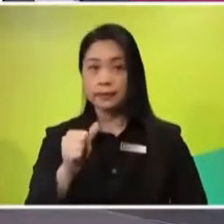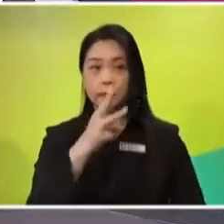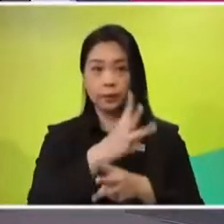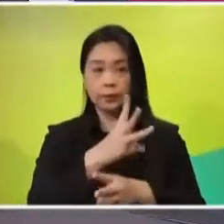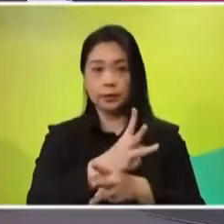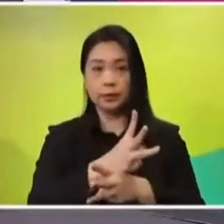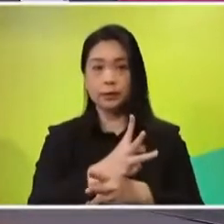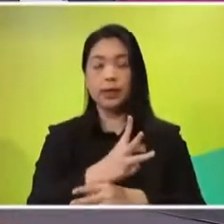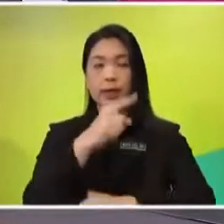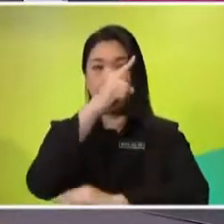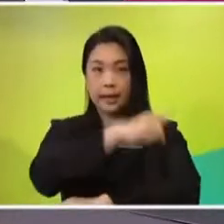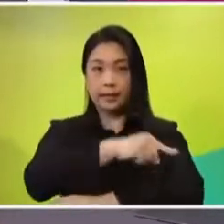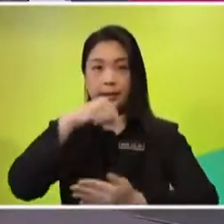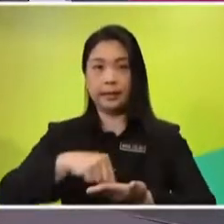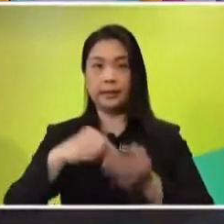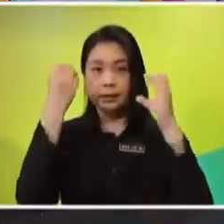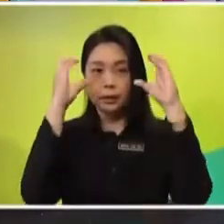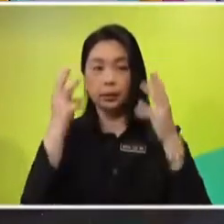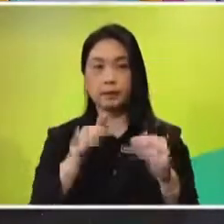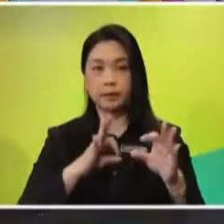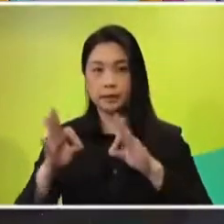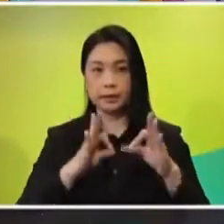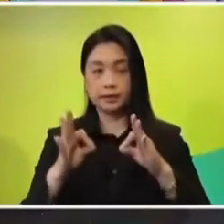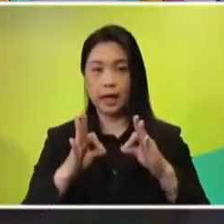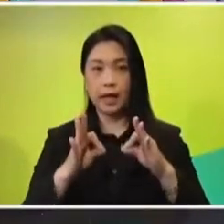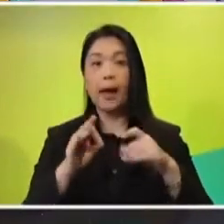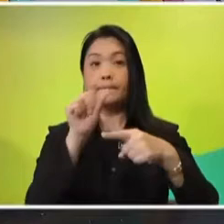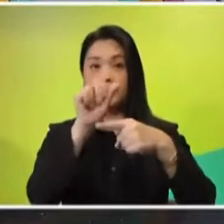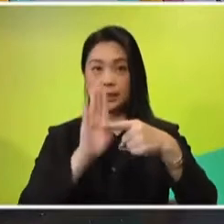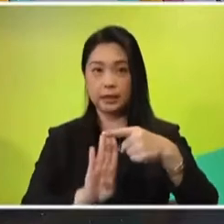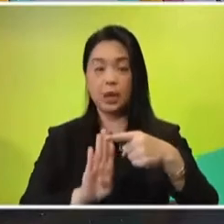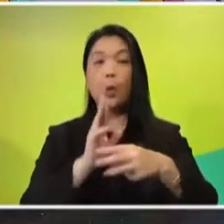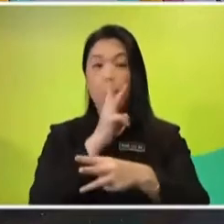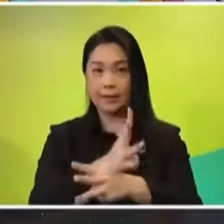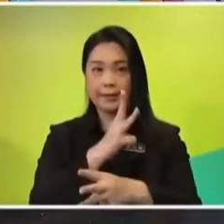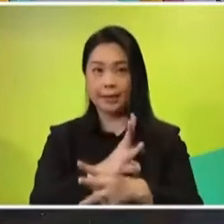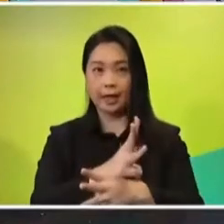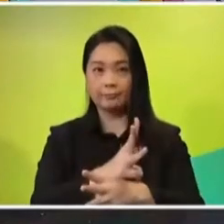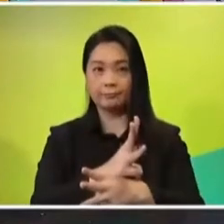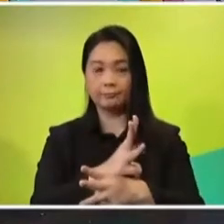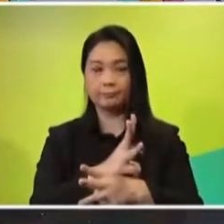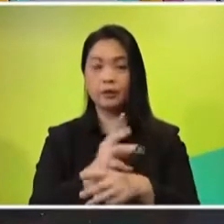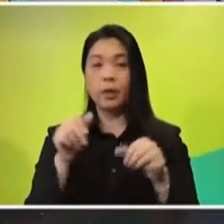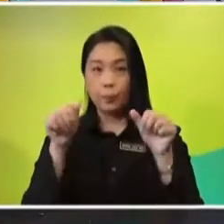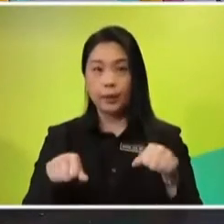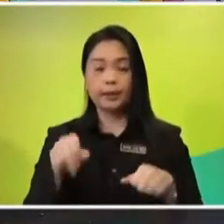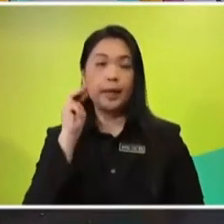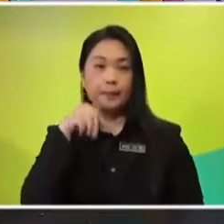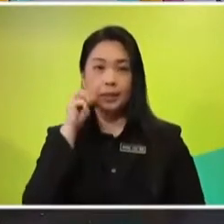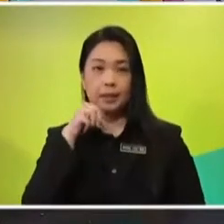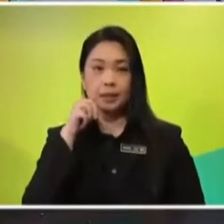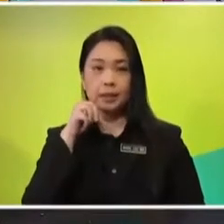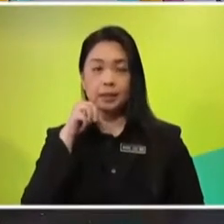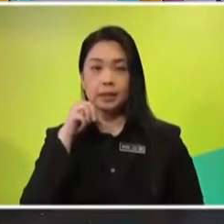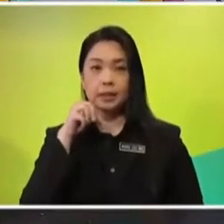ni cikgu nak terang tentang pecahan wajar. Baik, cikgu. Okey, boleh tak Mira? Boleh,